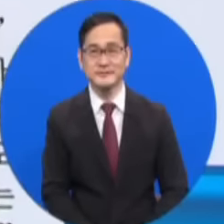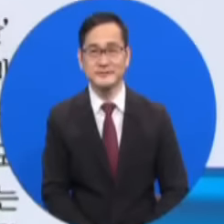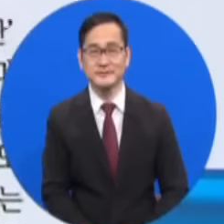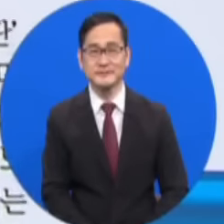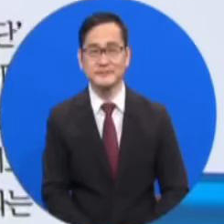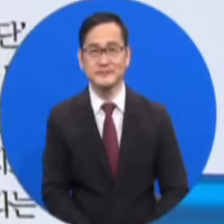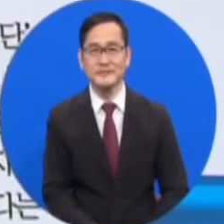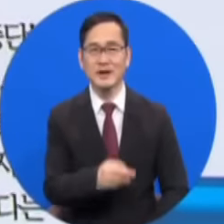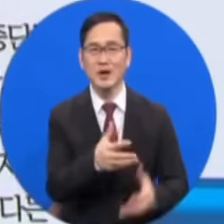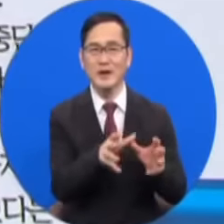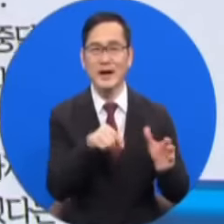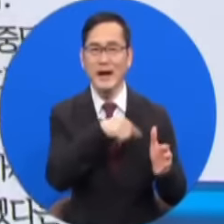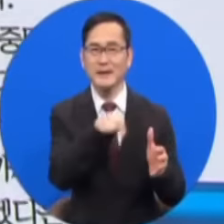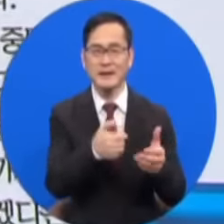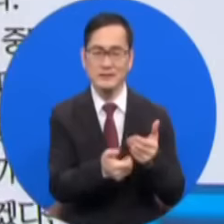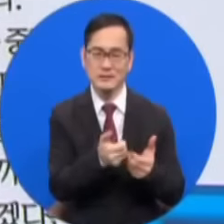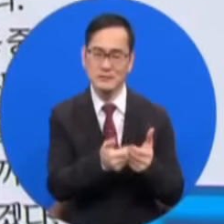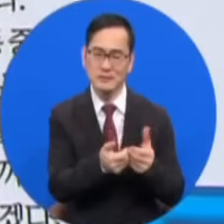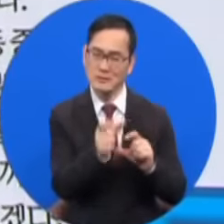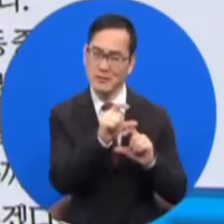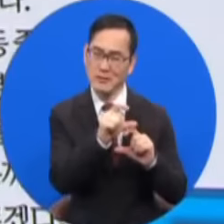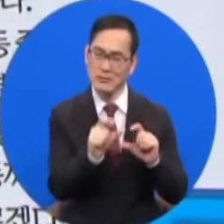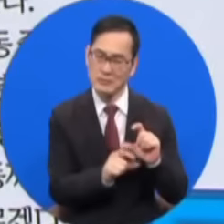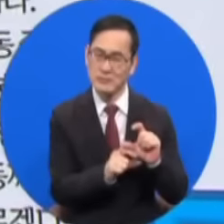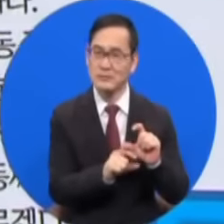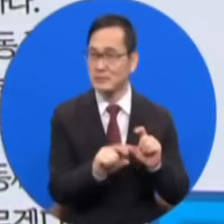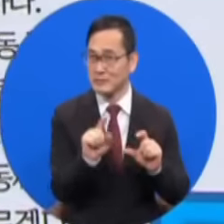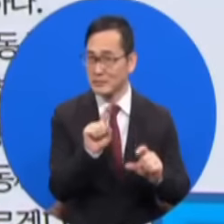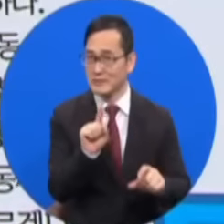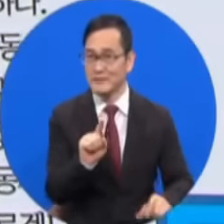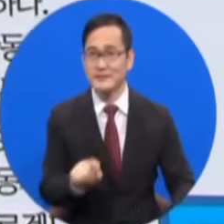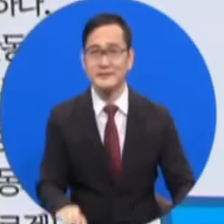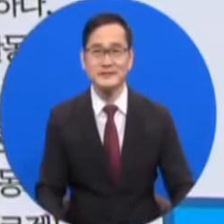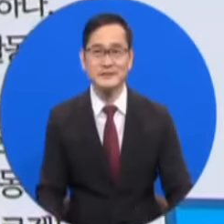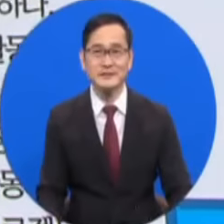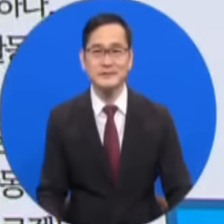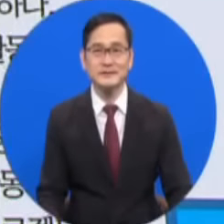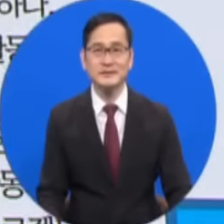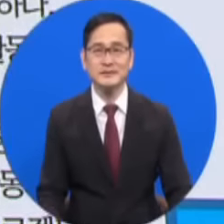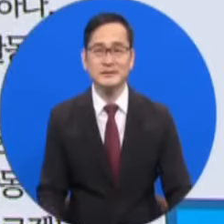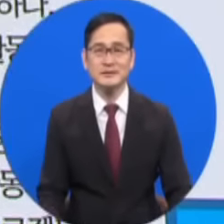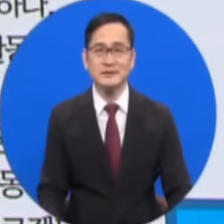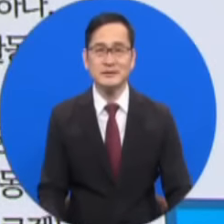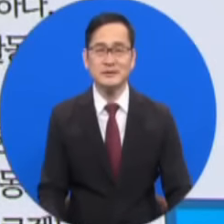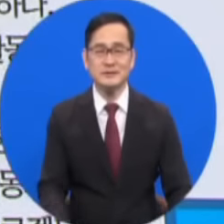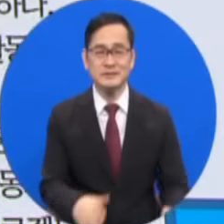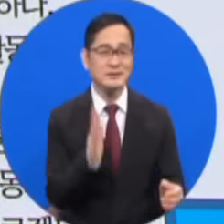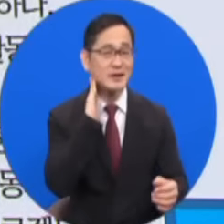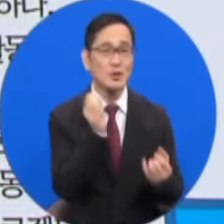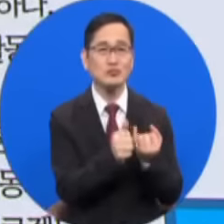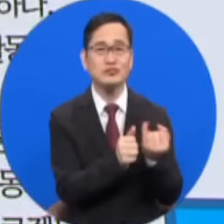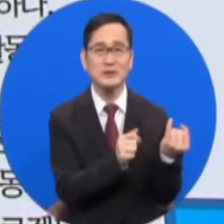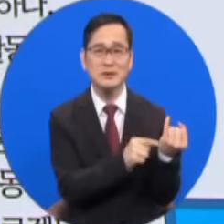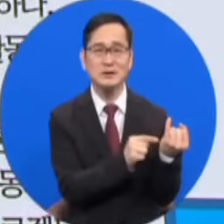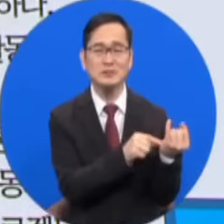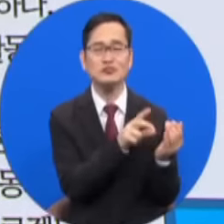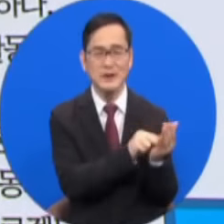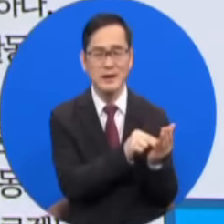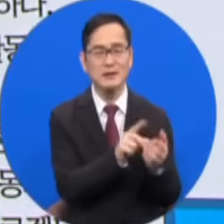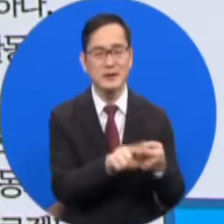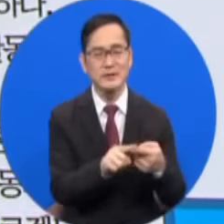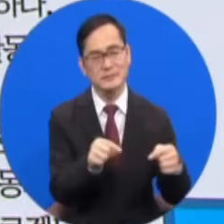보시죠 여권 내혼 키울까 잠재울까 키울까 잠재울까 김사 리스크 해법에 달렸다 오늘 오후에